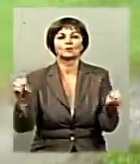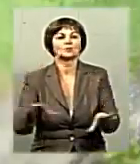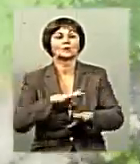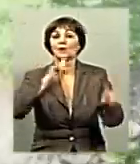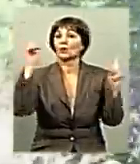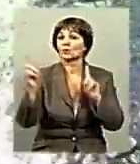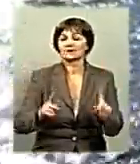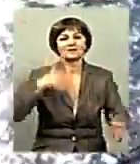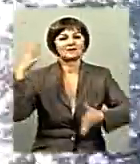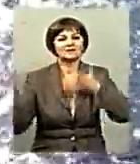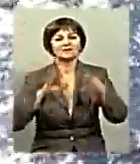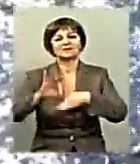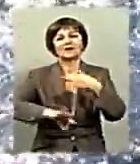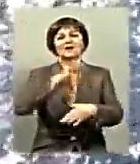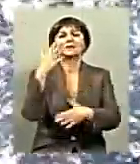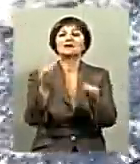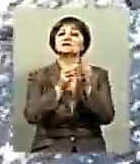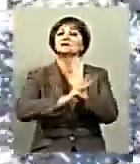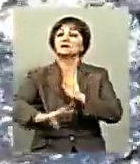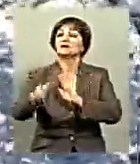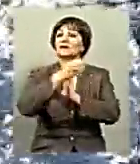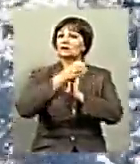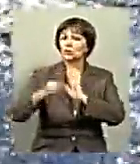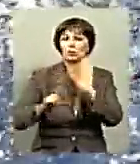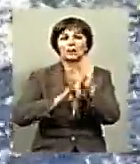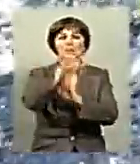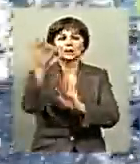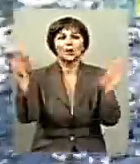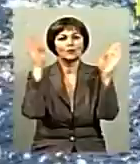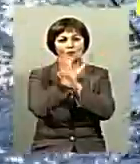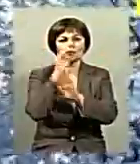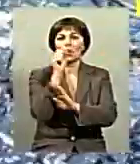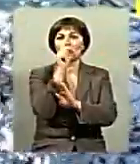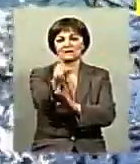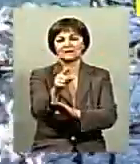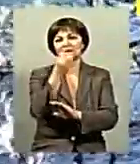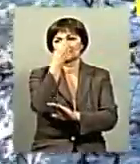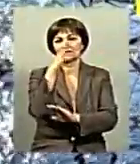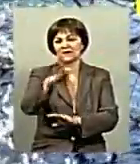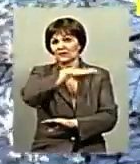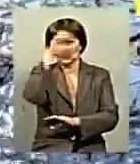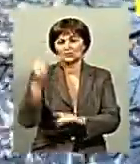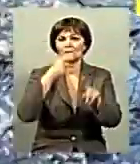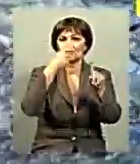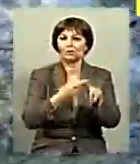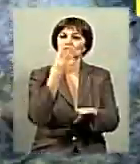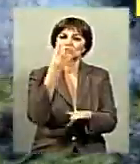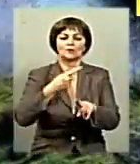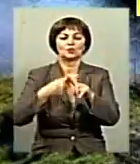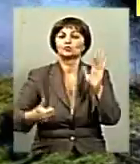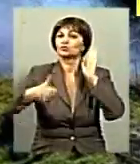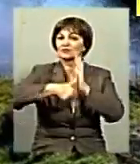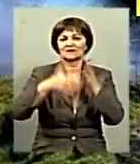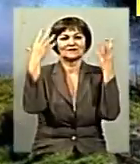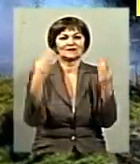можливі грози. Вітер західний 5-10 метрів на секунду. Температура повітря 11 квітня вночі плюс 4, плюс